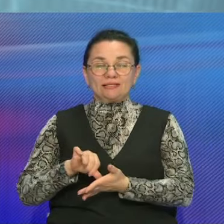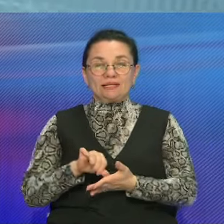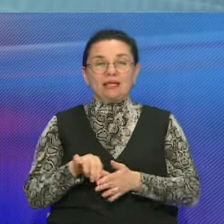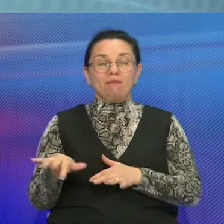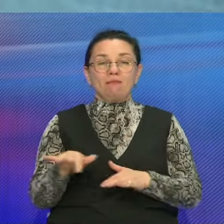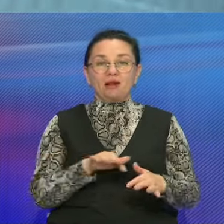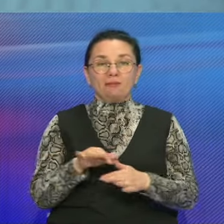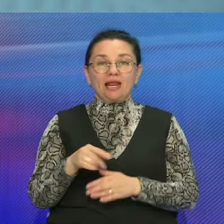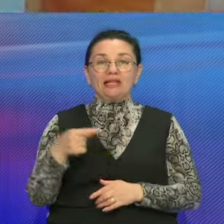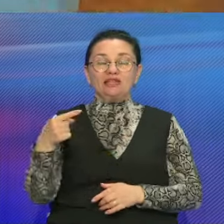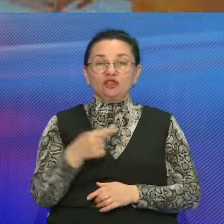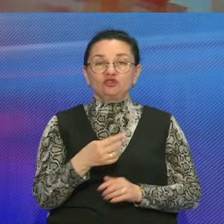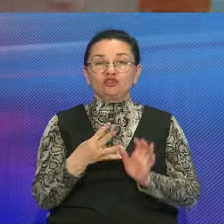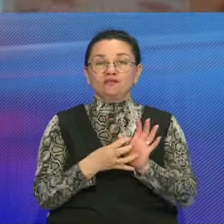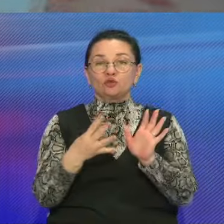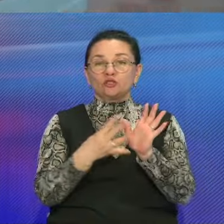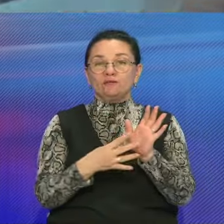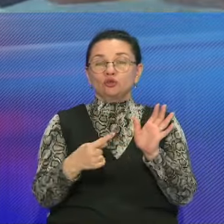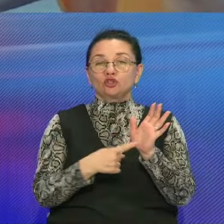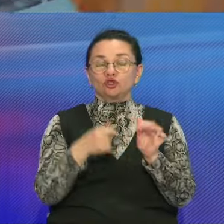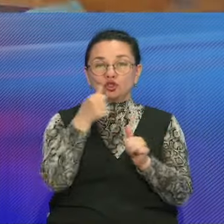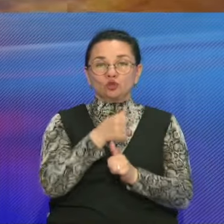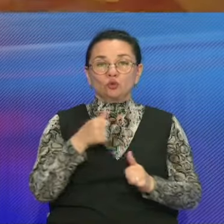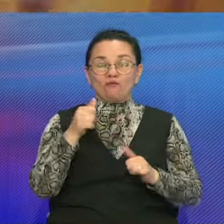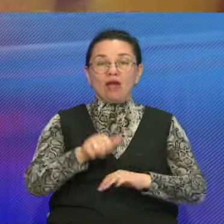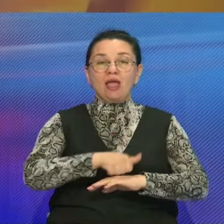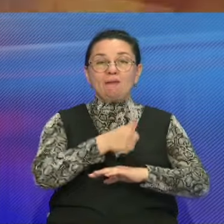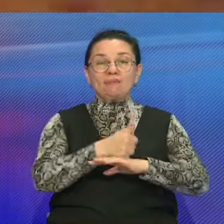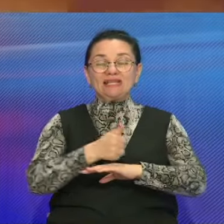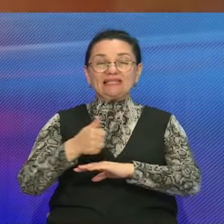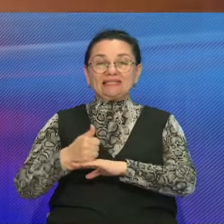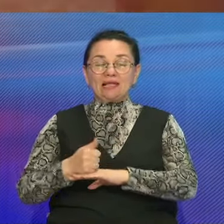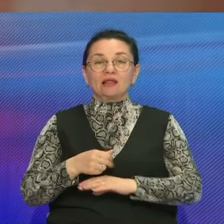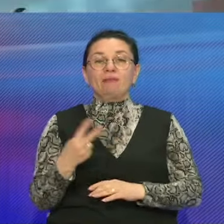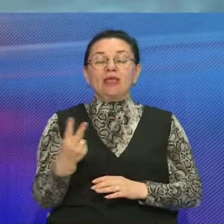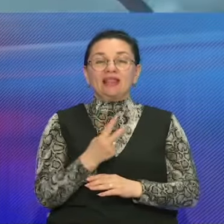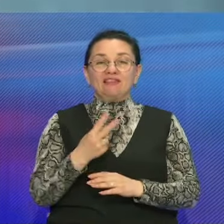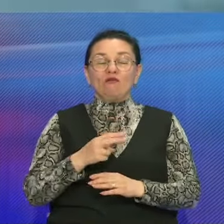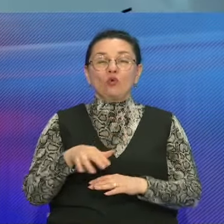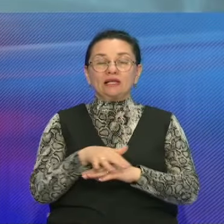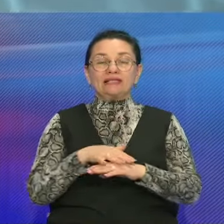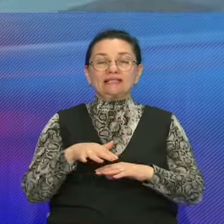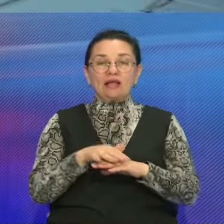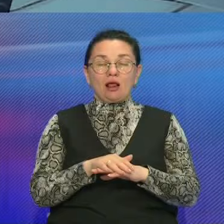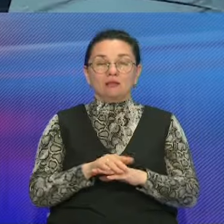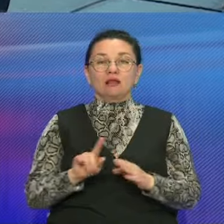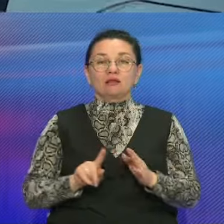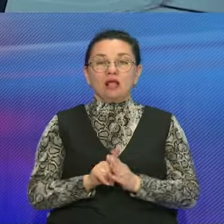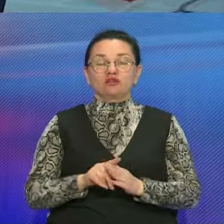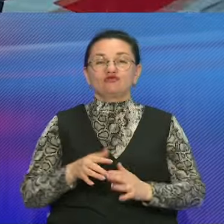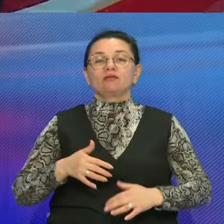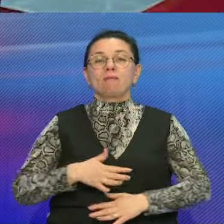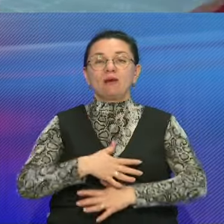красовіка 1996 року президентами двох країн договору об створенні супольності розпочало масштабний